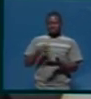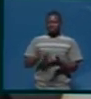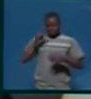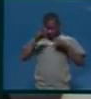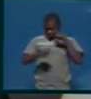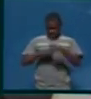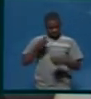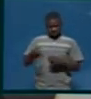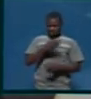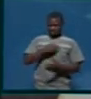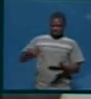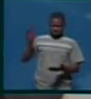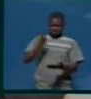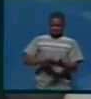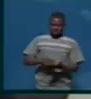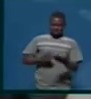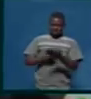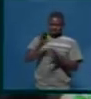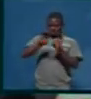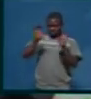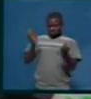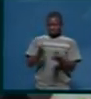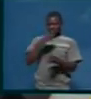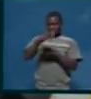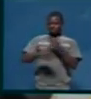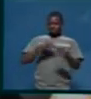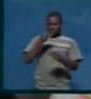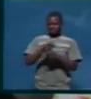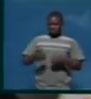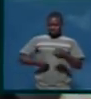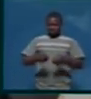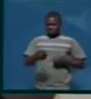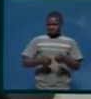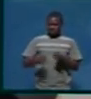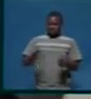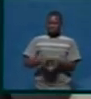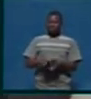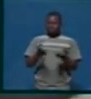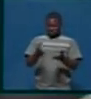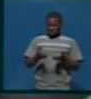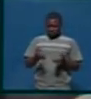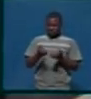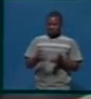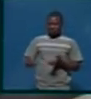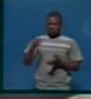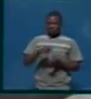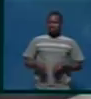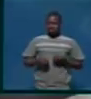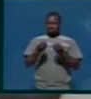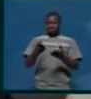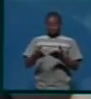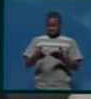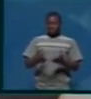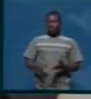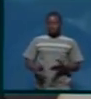cette stratégie nationale, comme le veut la procédure, sera soumise à l'assentiment, donc à la décision du Conseil des ministres